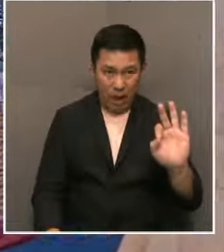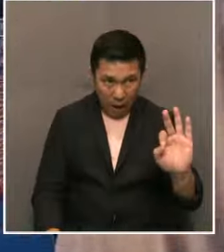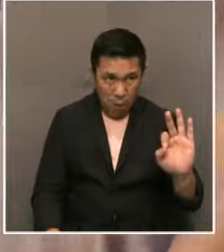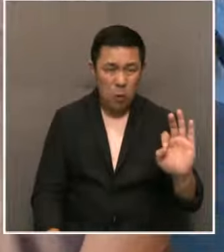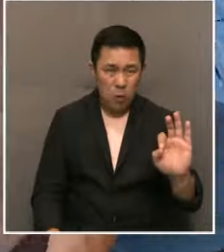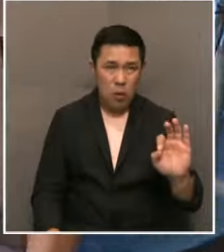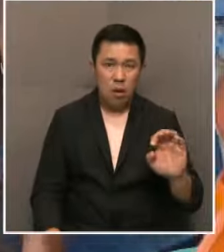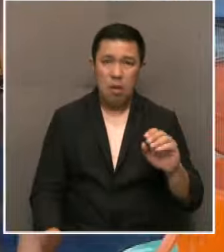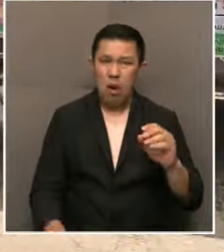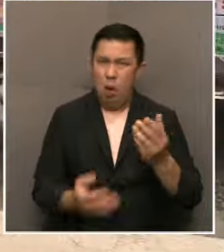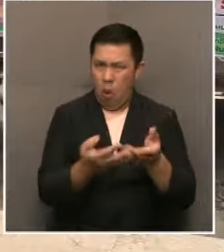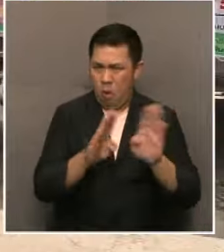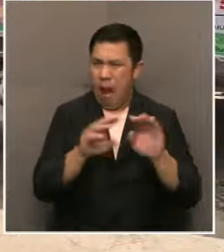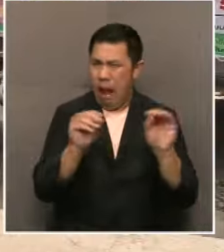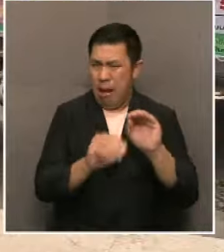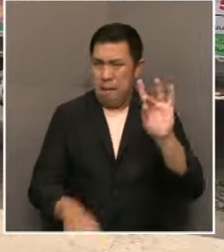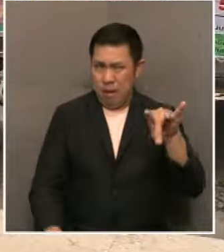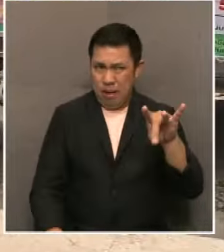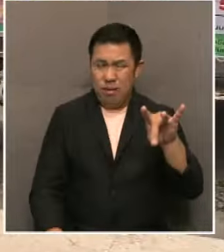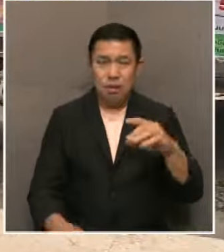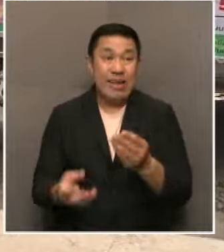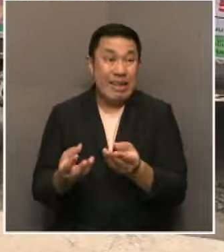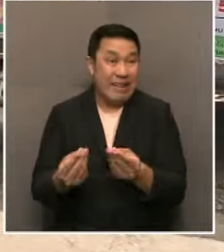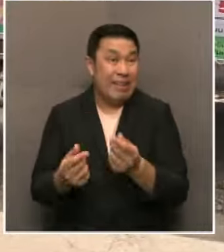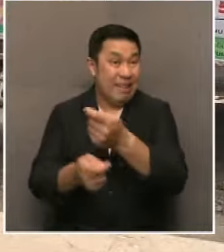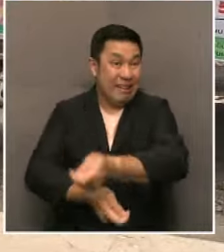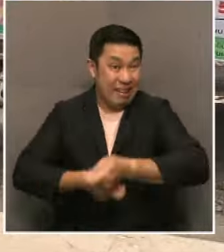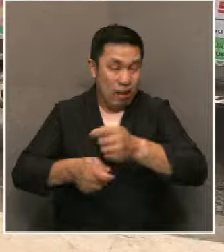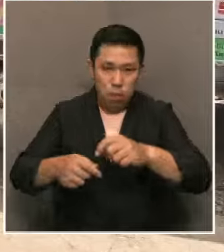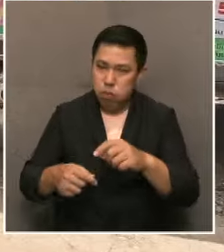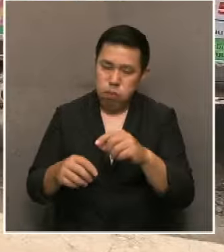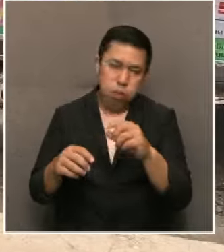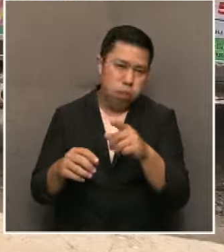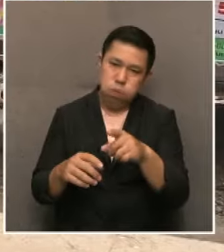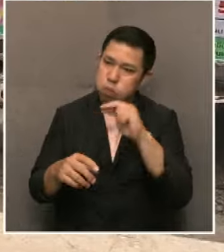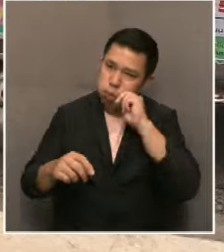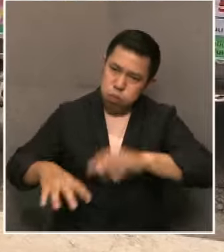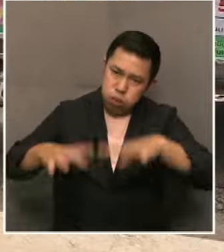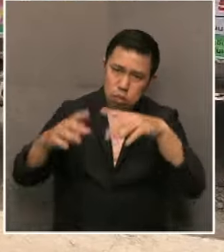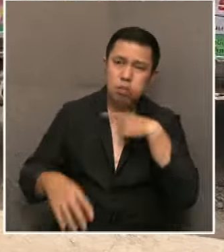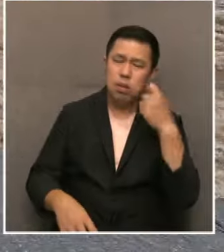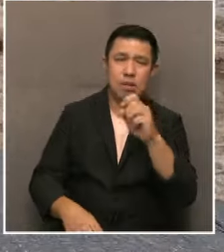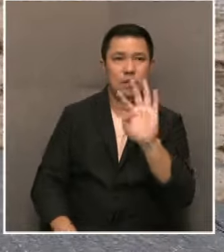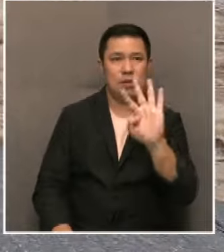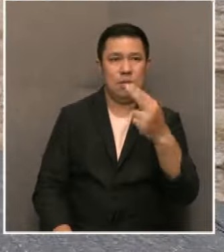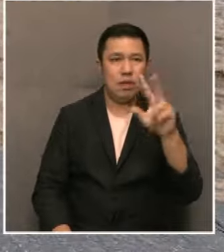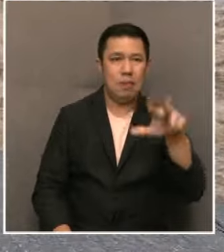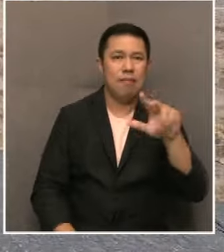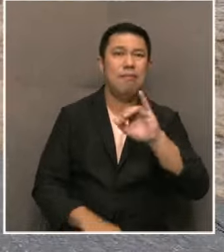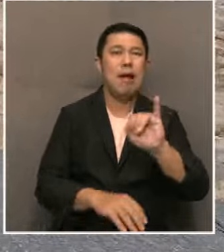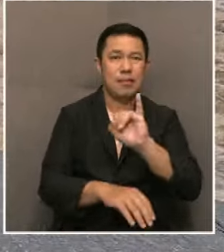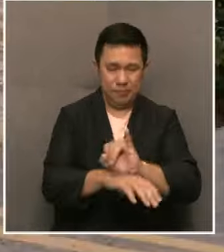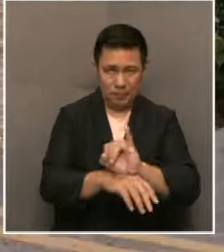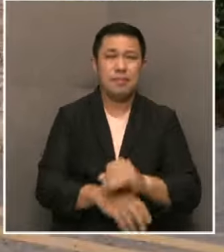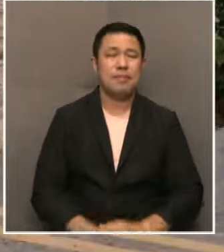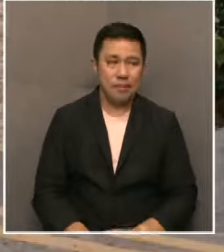เกือบ 8,000 ครัวเรือนและพื้นที่ทางการเกษตรเสียหายเกือบ 43,000 ไร่ ส่วนที่จังหวัดพิ